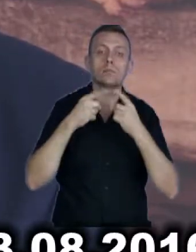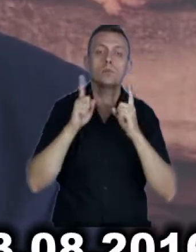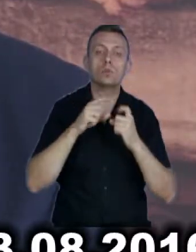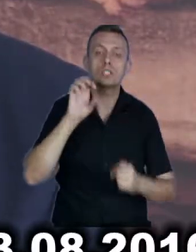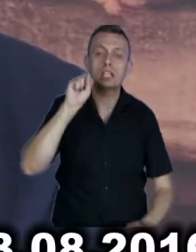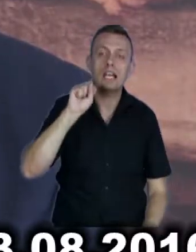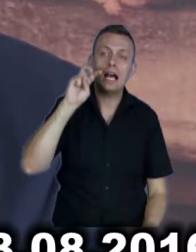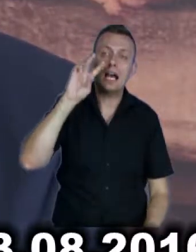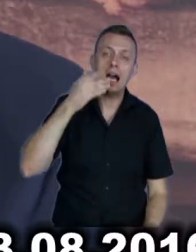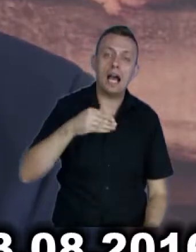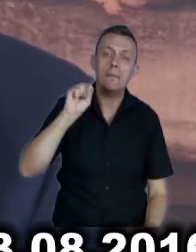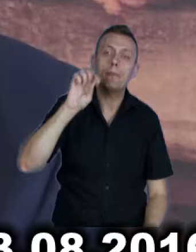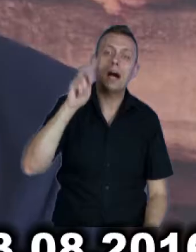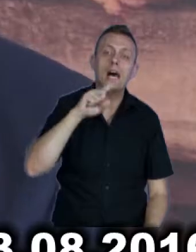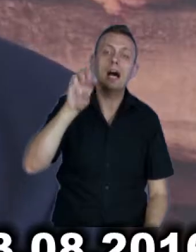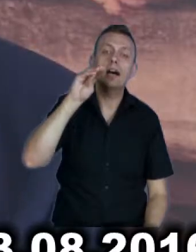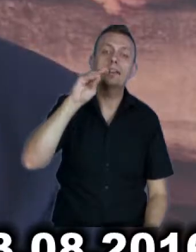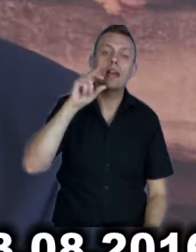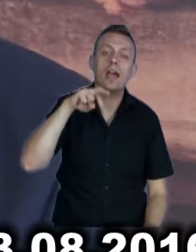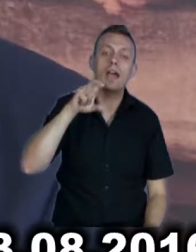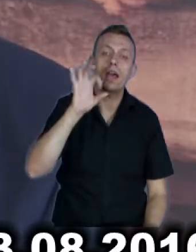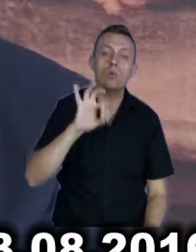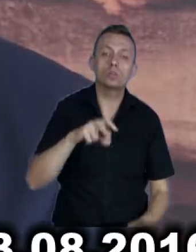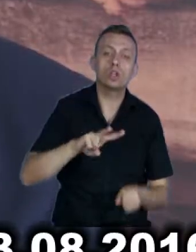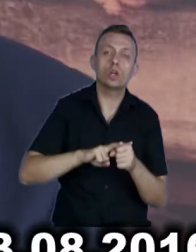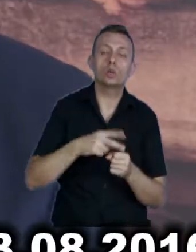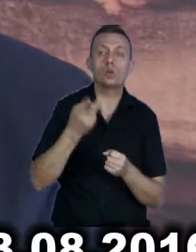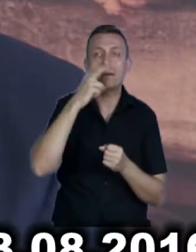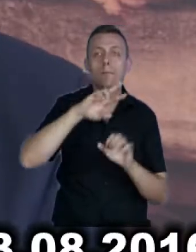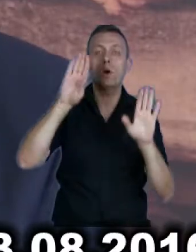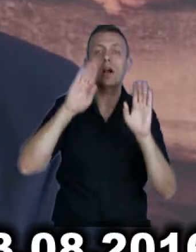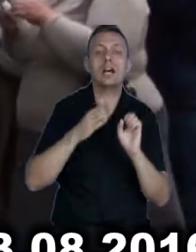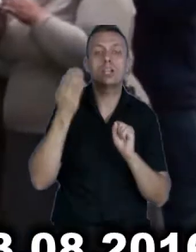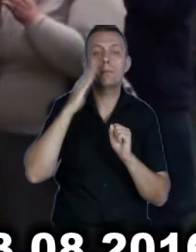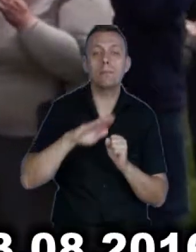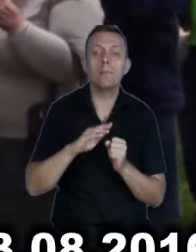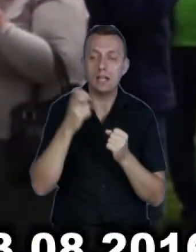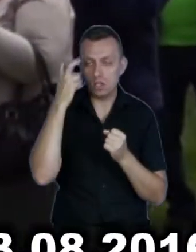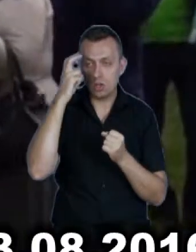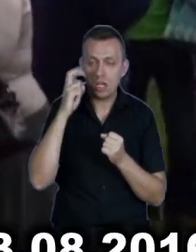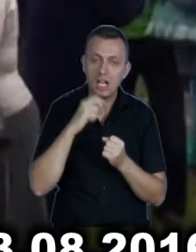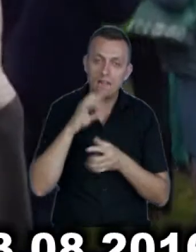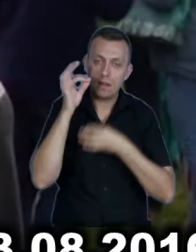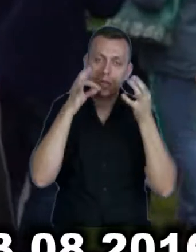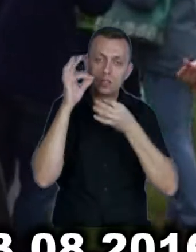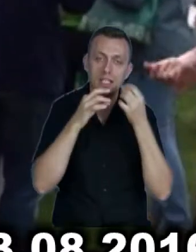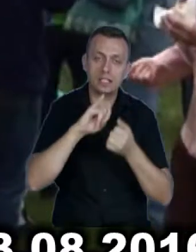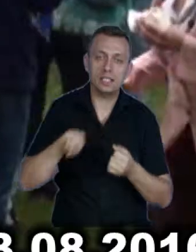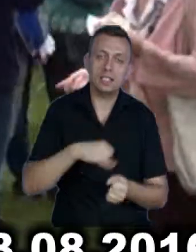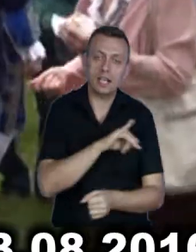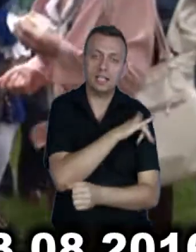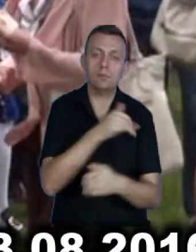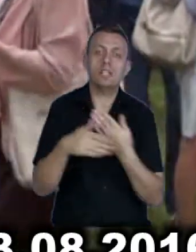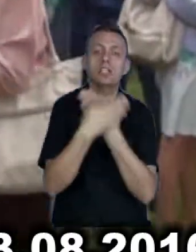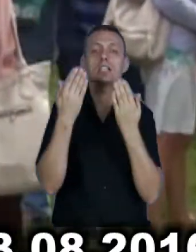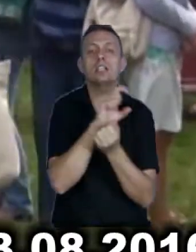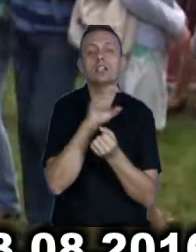Dlatego też na tym festynie chcielibyśmy do tego nawiązać, czyli będzie uczta duchowa w